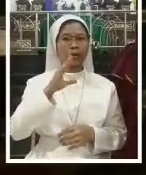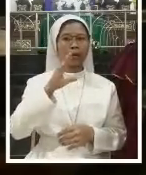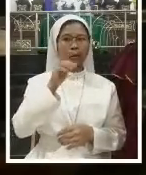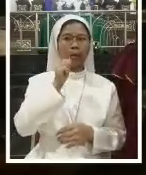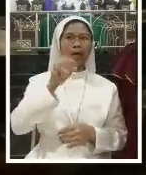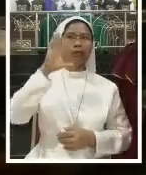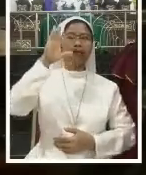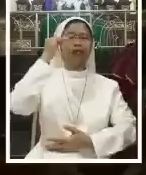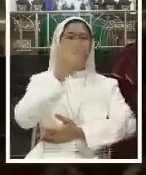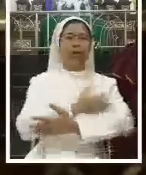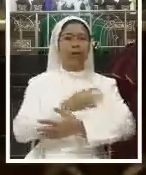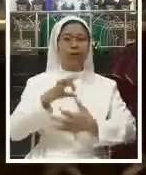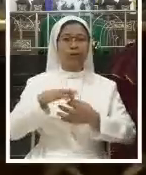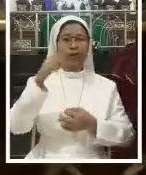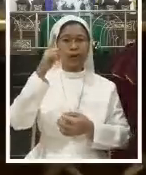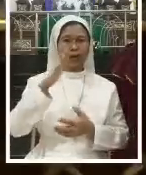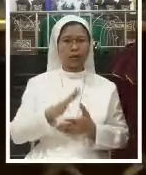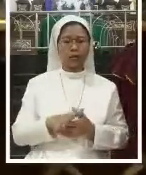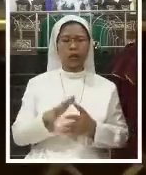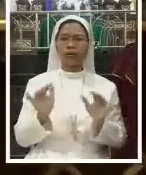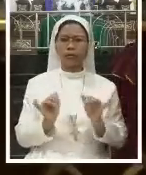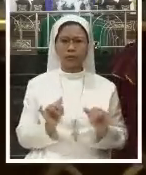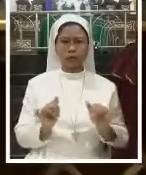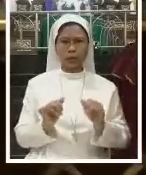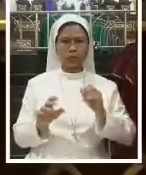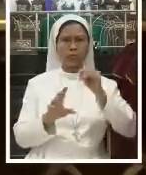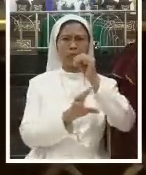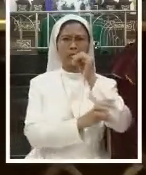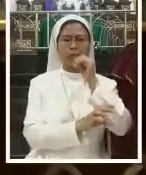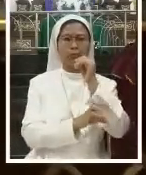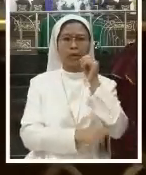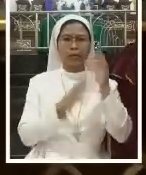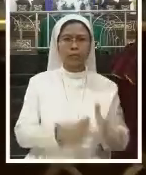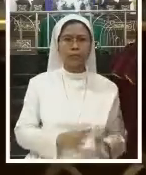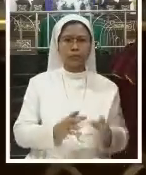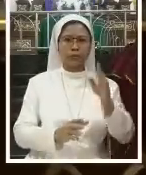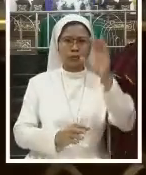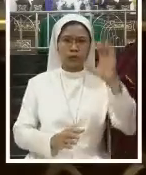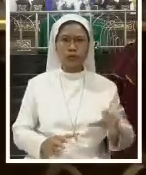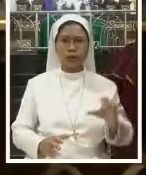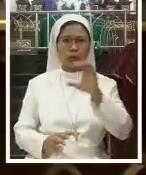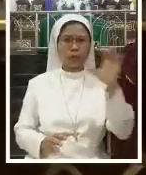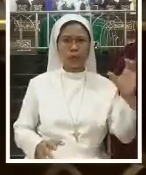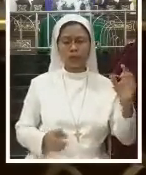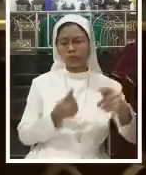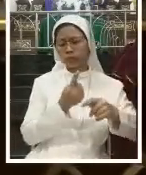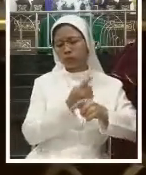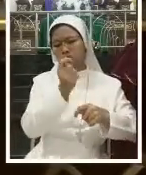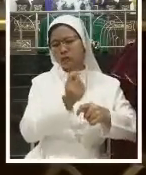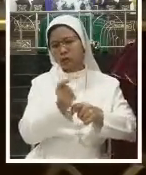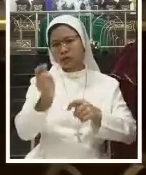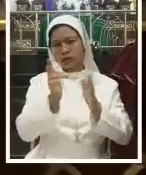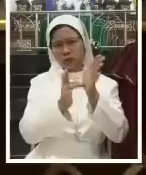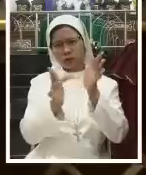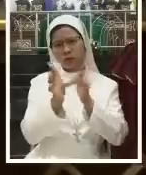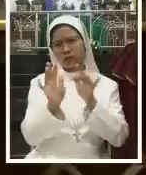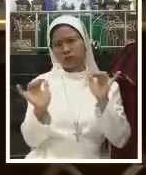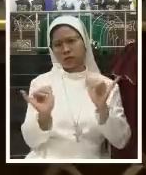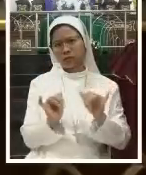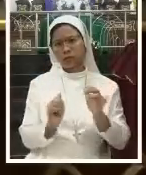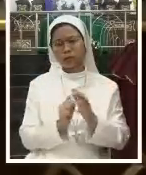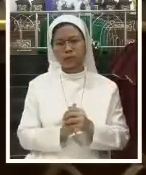Diyos. Siring man ang mga tulisan na ipinako sa krus kay iba niya, tinutuya-tuya kay iba